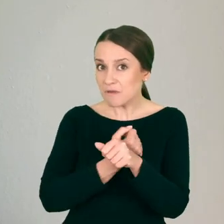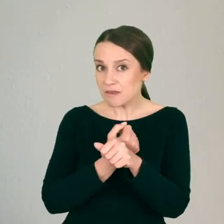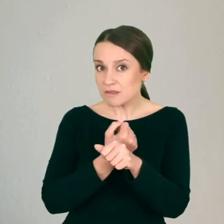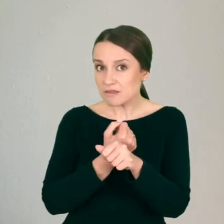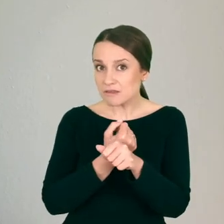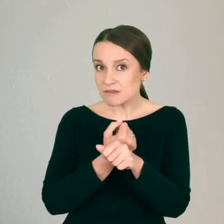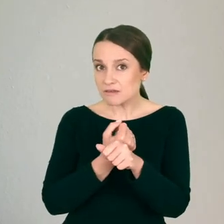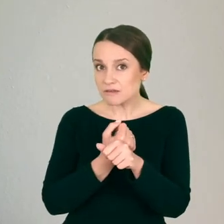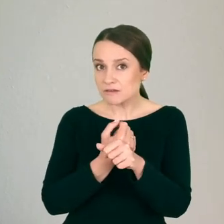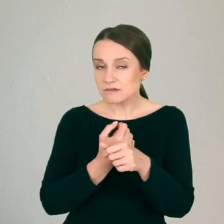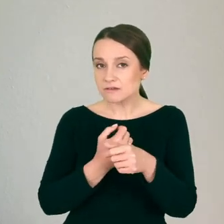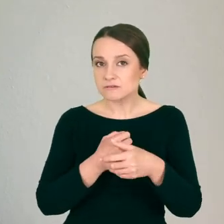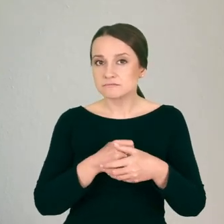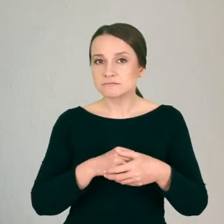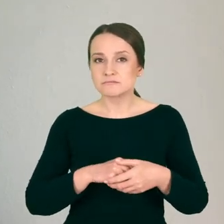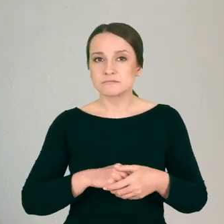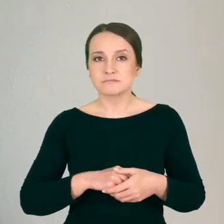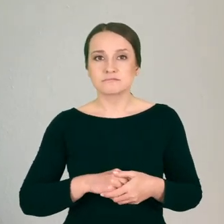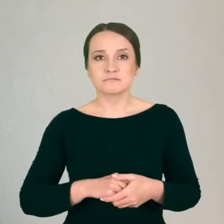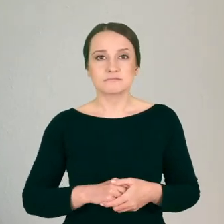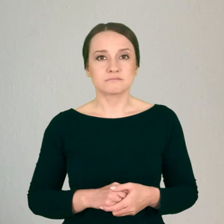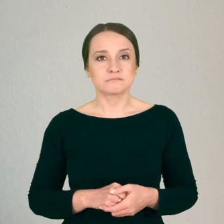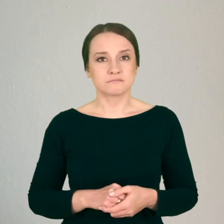A może kamień?